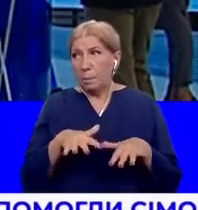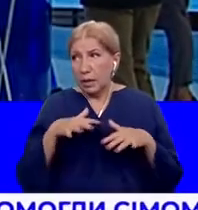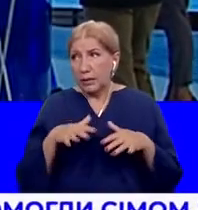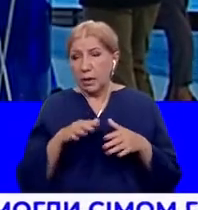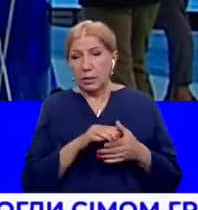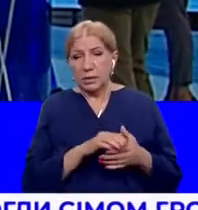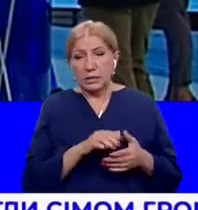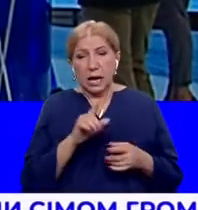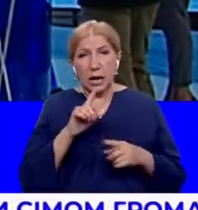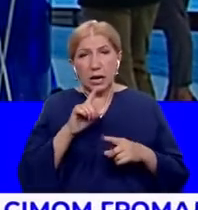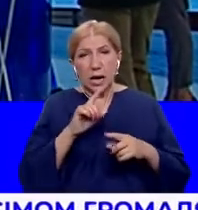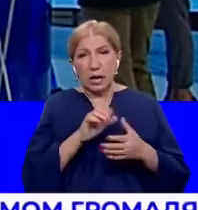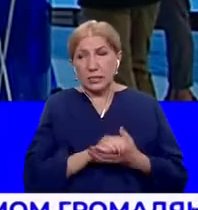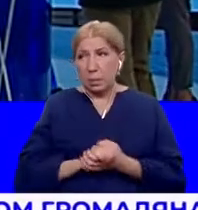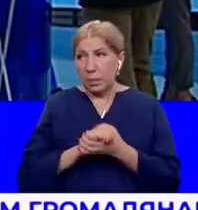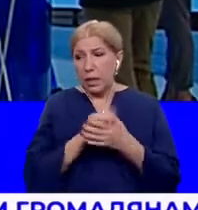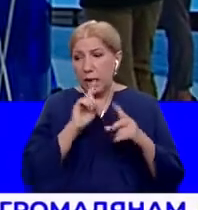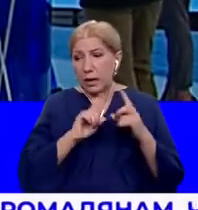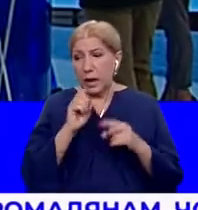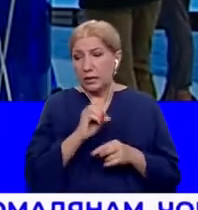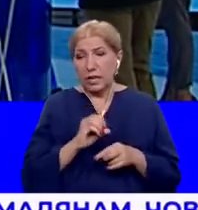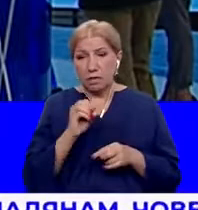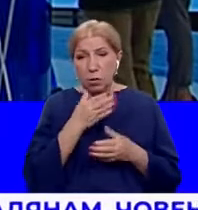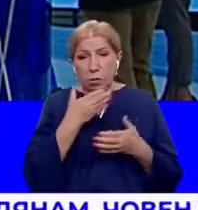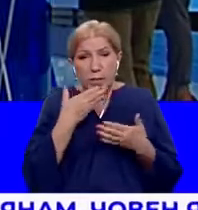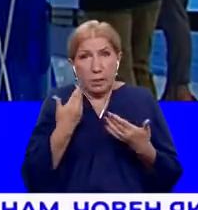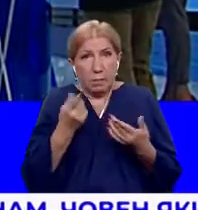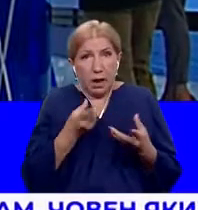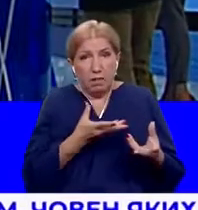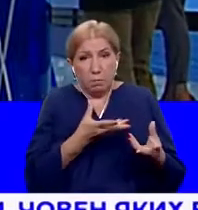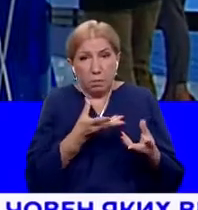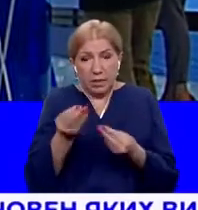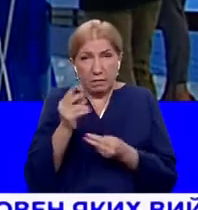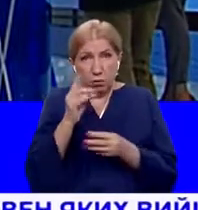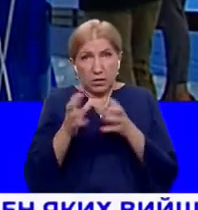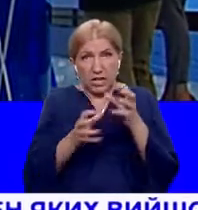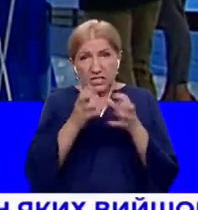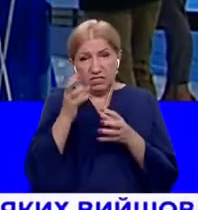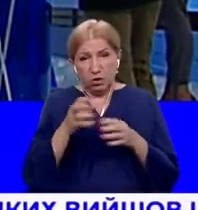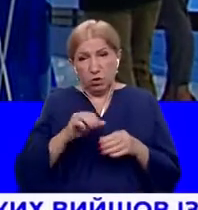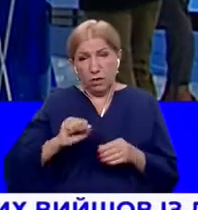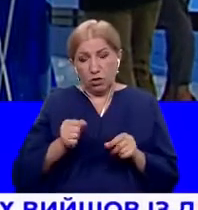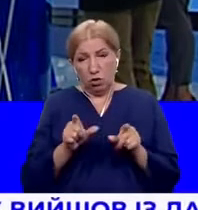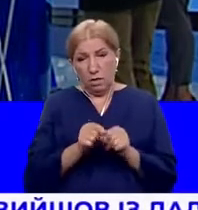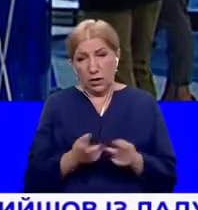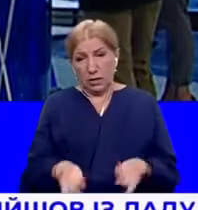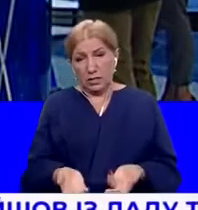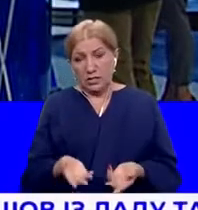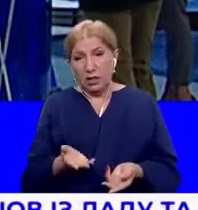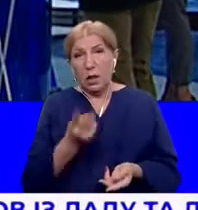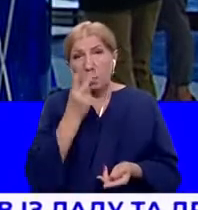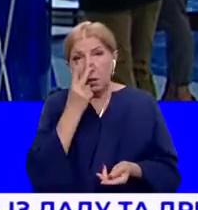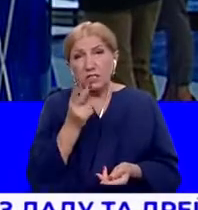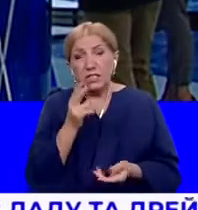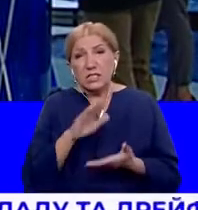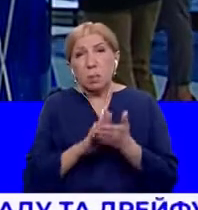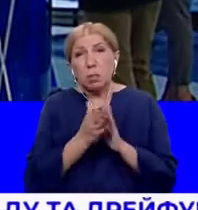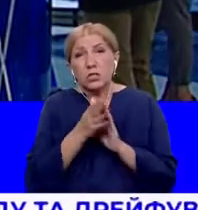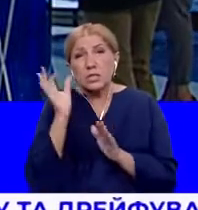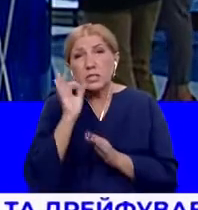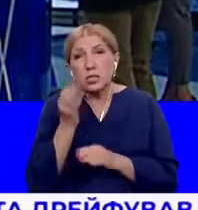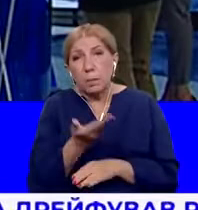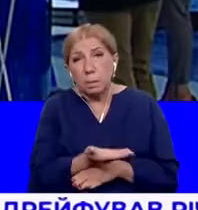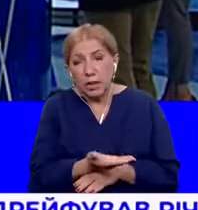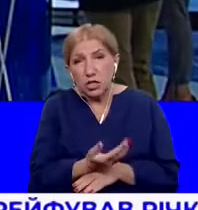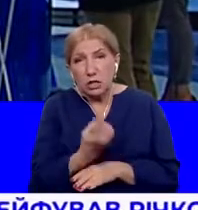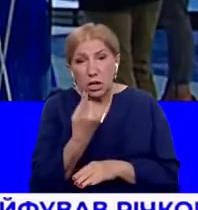асамблея Ради Європи, ну, не має настільки глибокого впливу на світове співтовариство. Ну, подивіться навіть на позицію Німеччини. Да? З